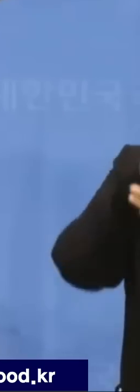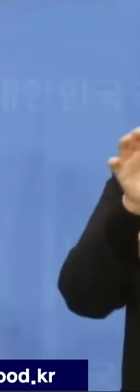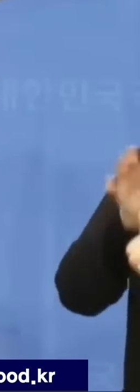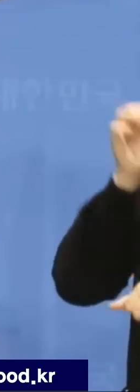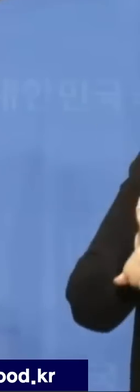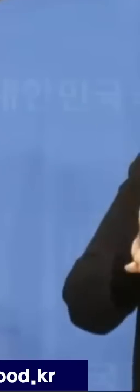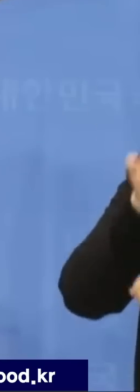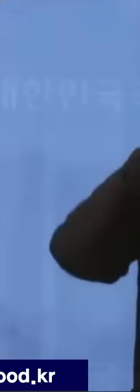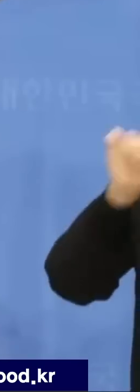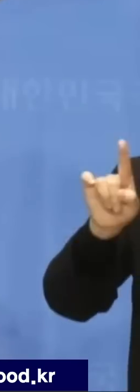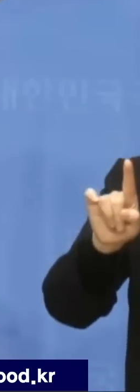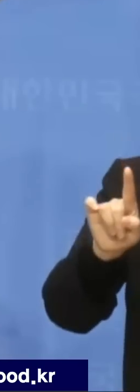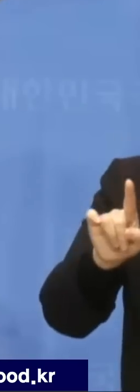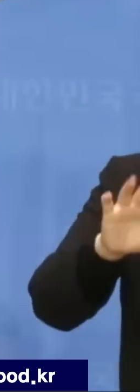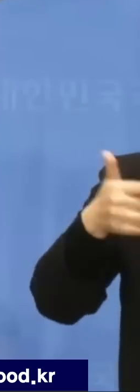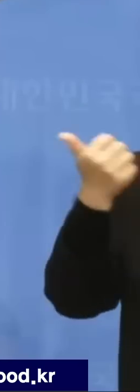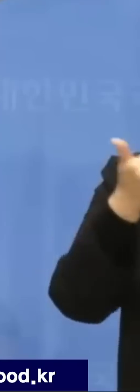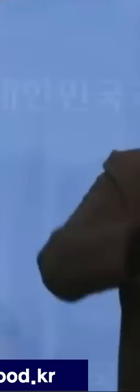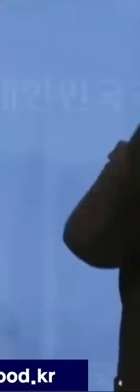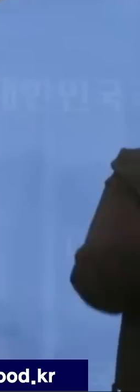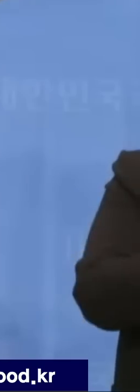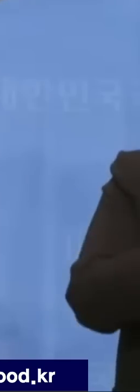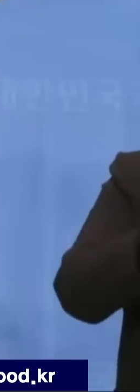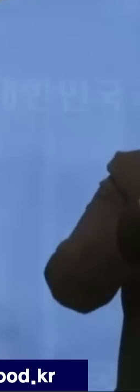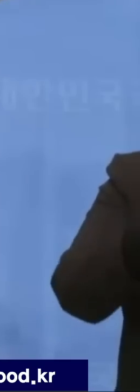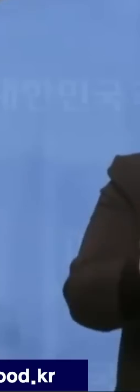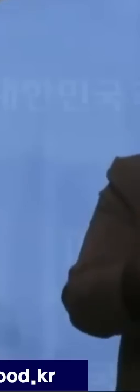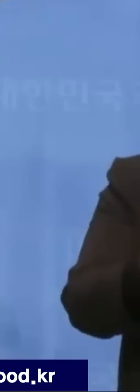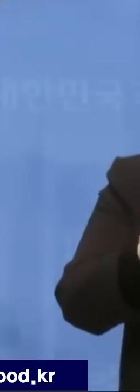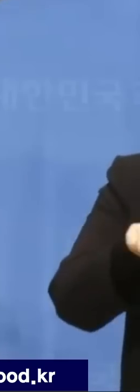내일 국무회의 의결을 거쳐